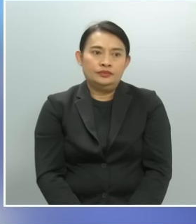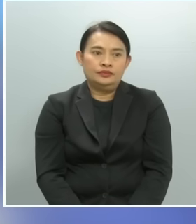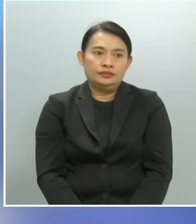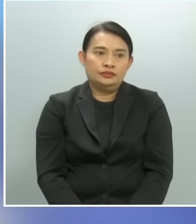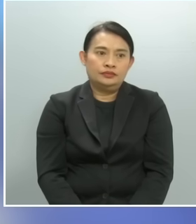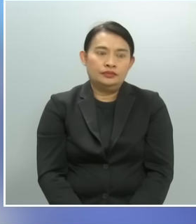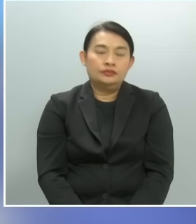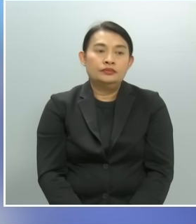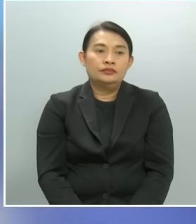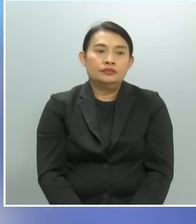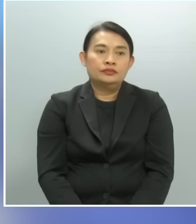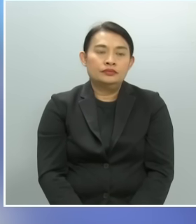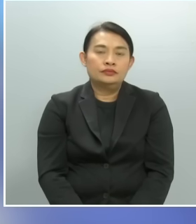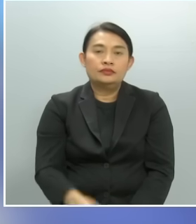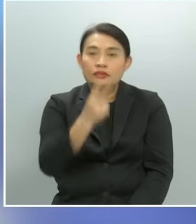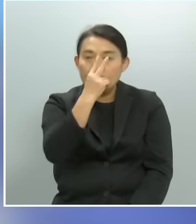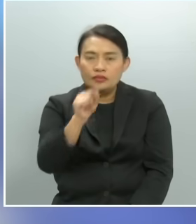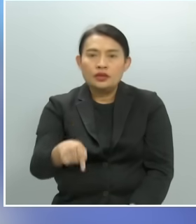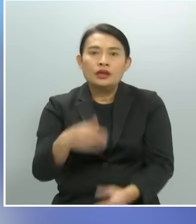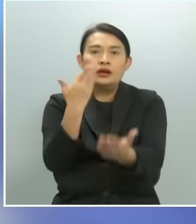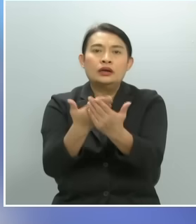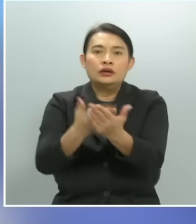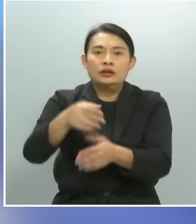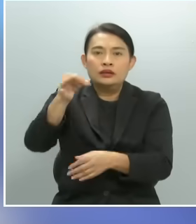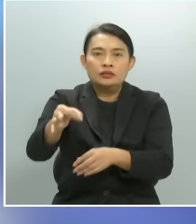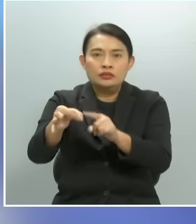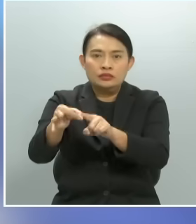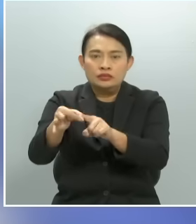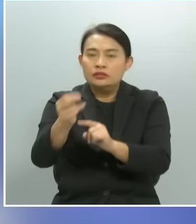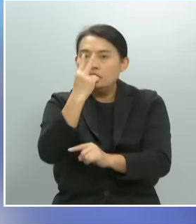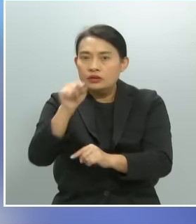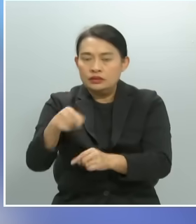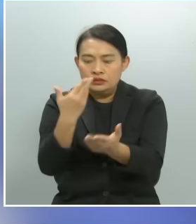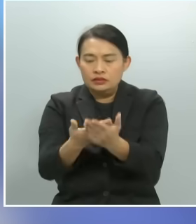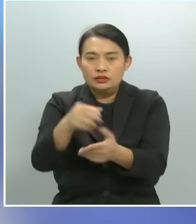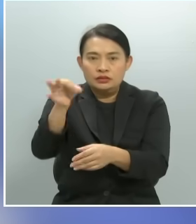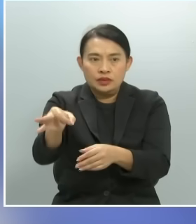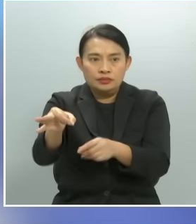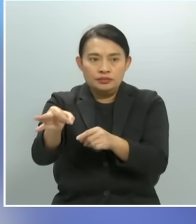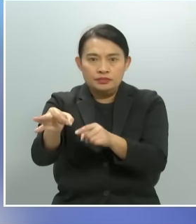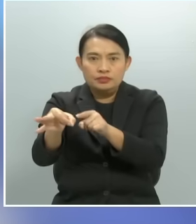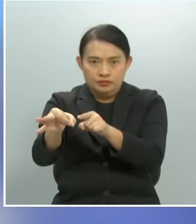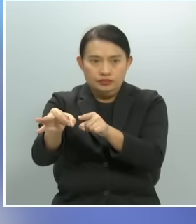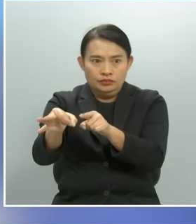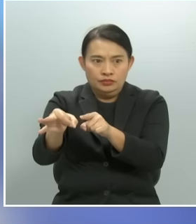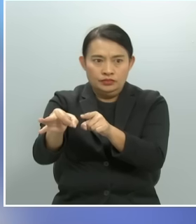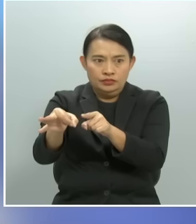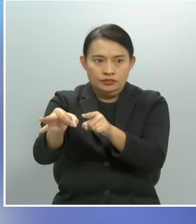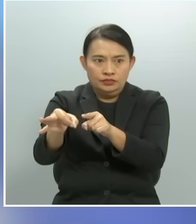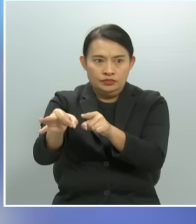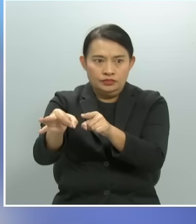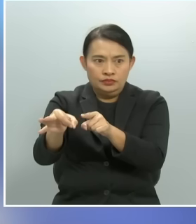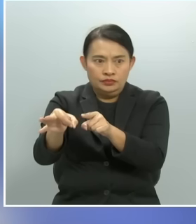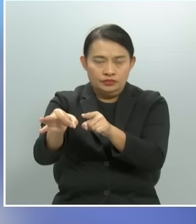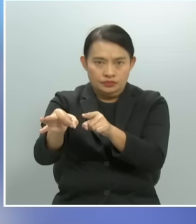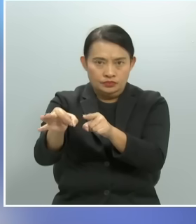ที่เตียงนอนเนี่ยครับมีเหรียญบาทวางอยู่ตามที่คุณได้เห็นแบบนี้เลยเห็นไหมฮะเนี่ยนะเหรียญบาทวางอยู่